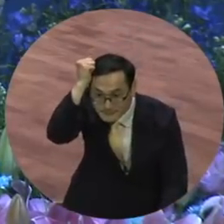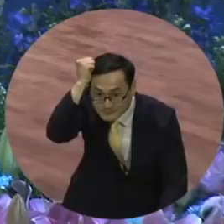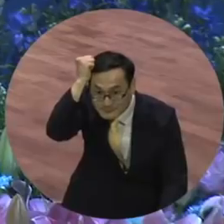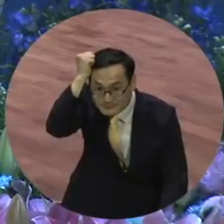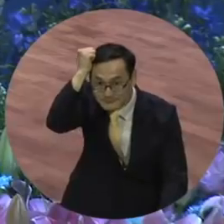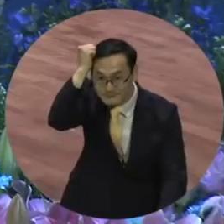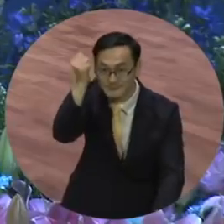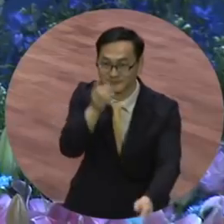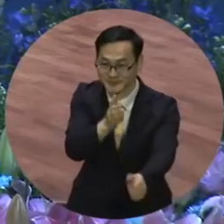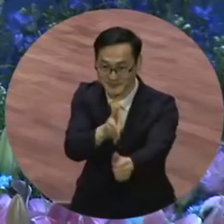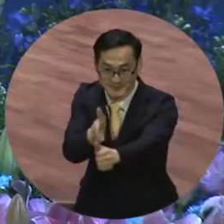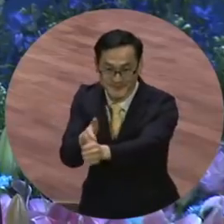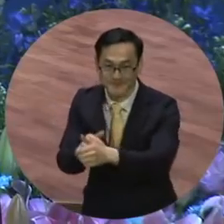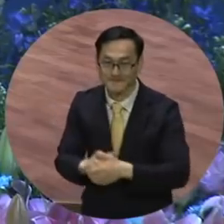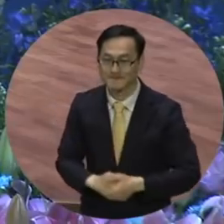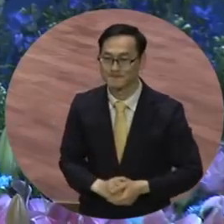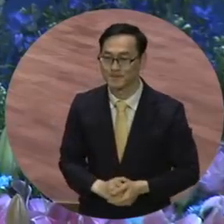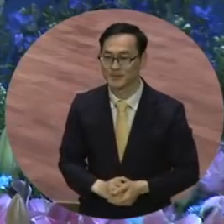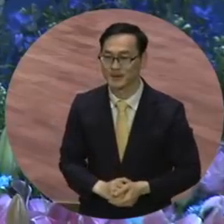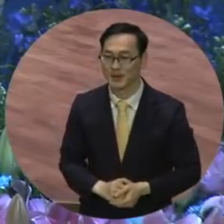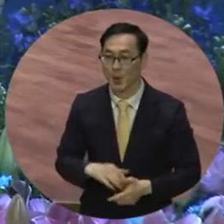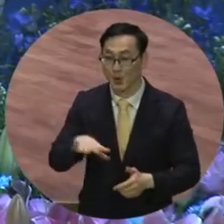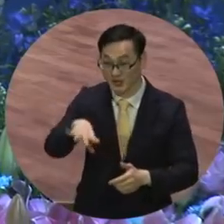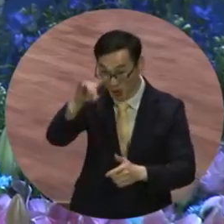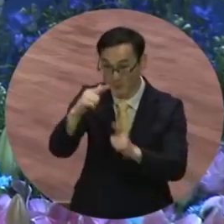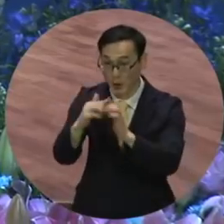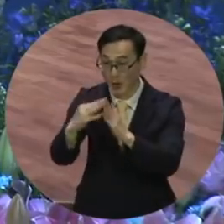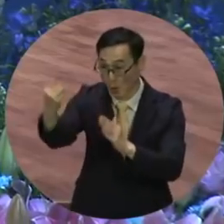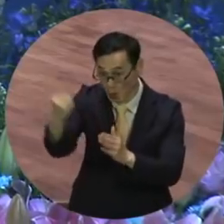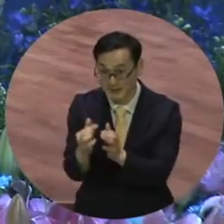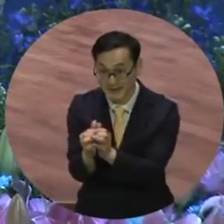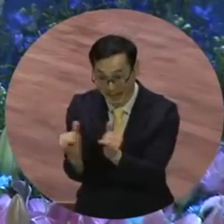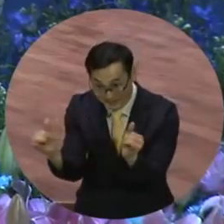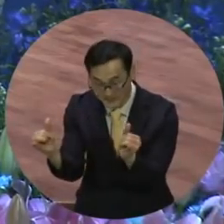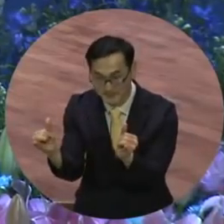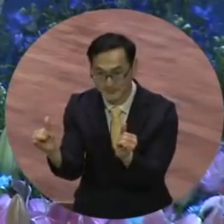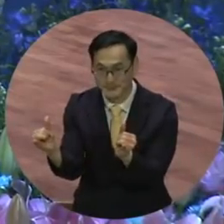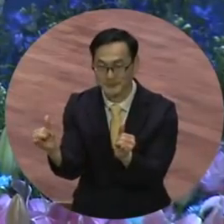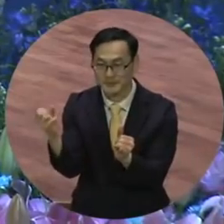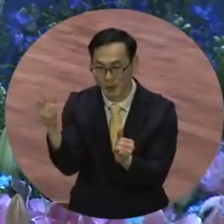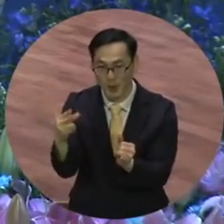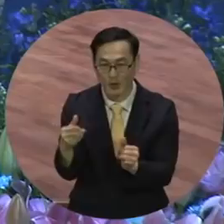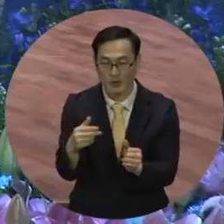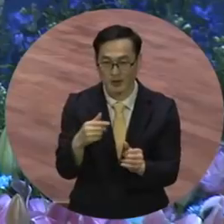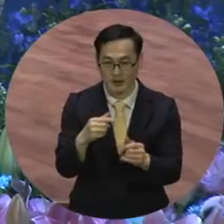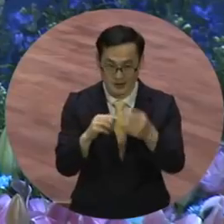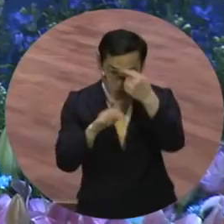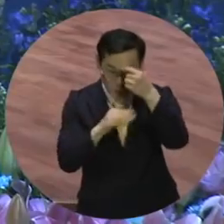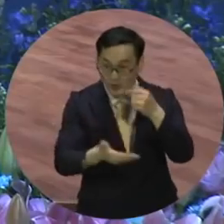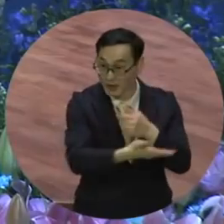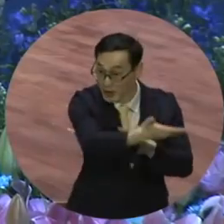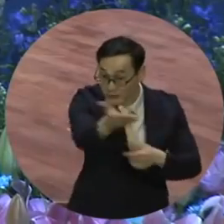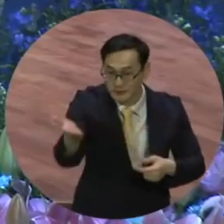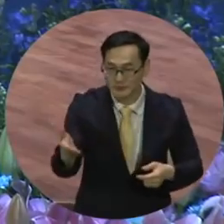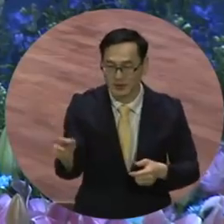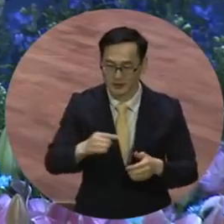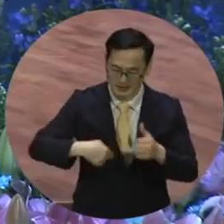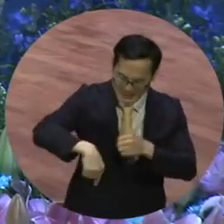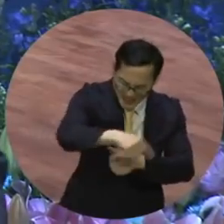붙잡으시기 바랍니다. 오늘 처음으로 여운교회 오신 세 가족뿐 아니라 여운교회의 성도들은 어떤 환경의 행판